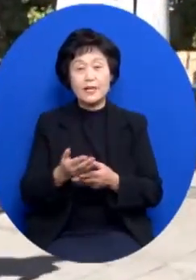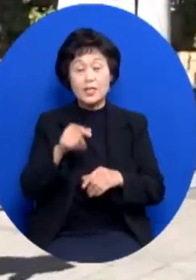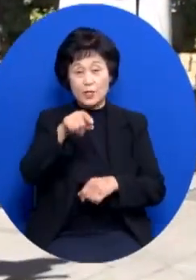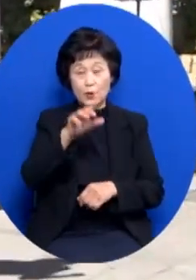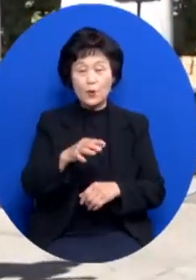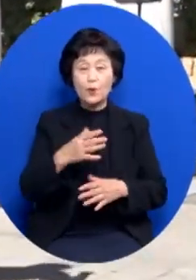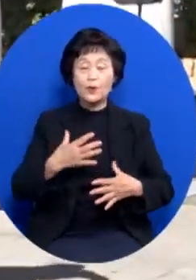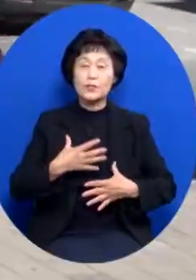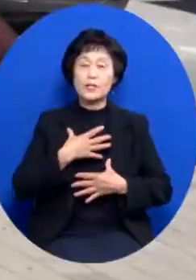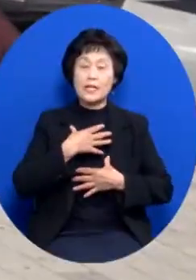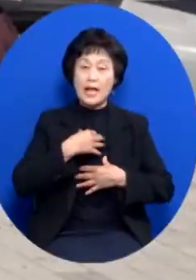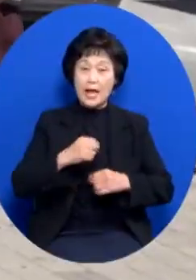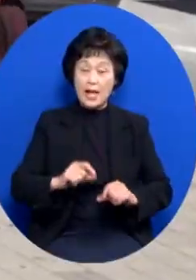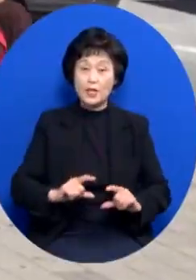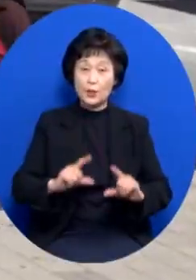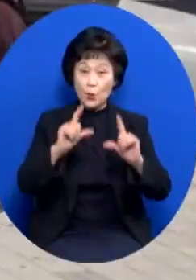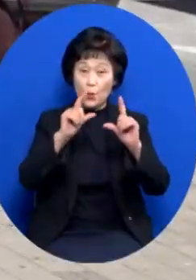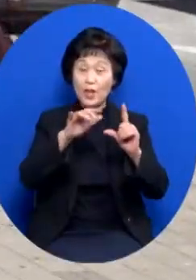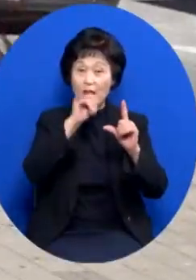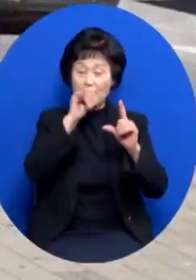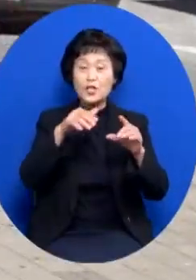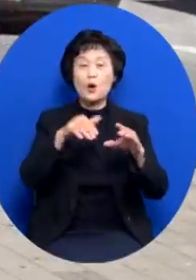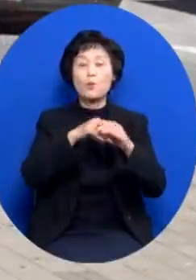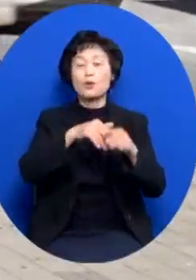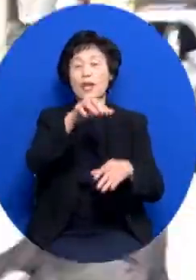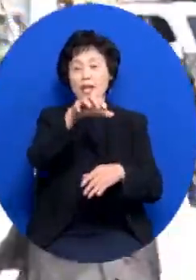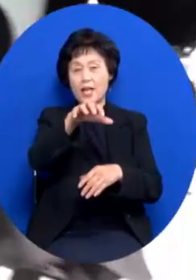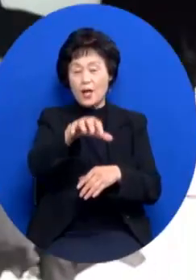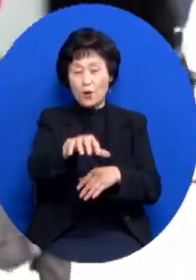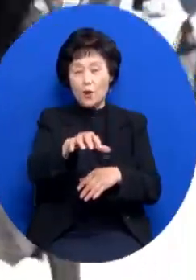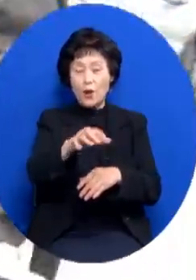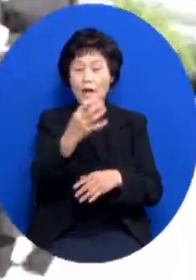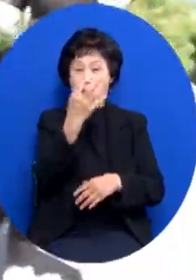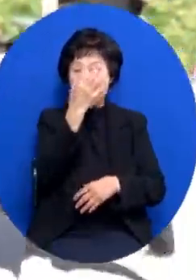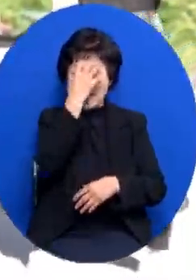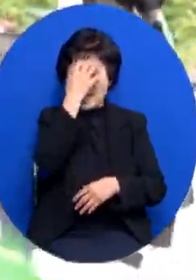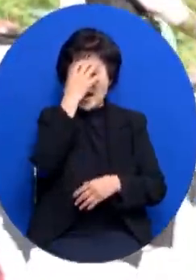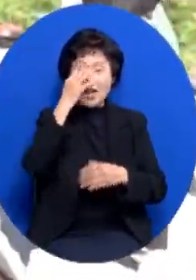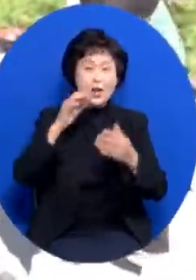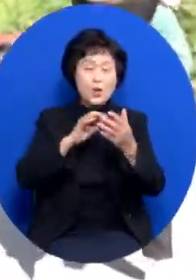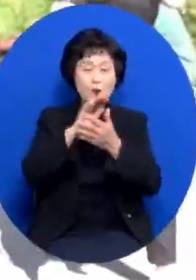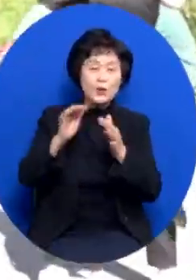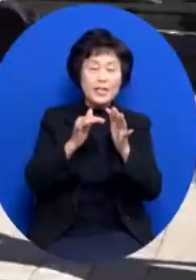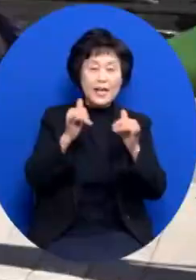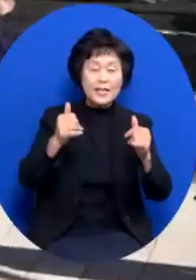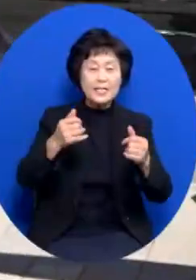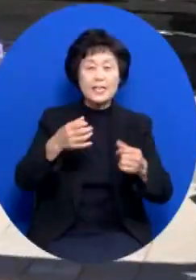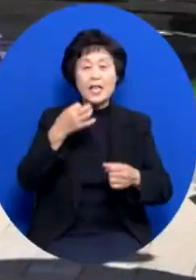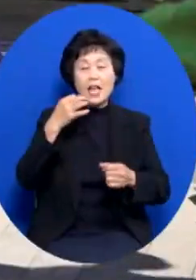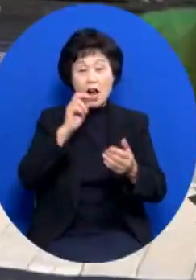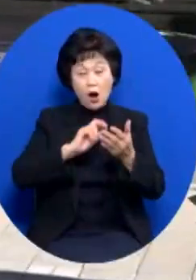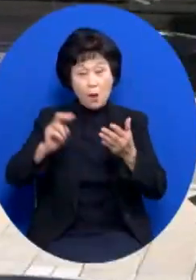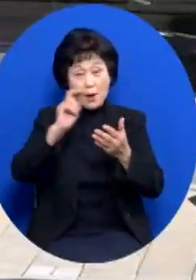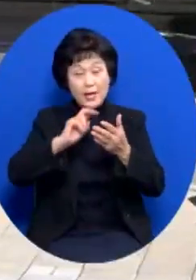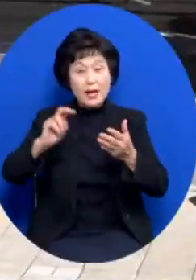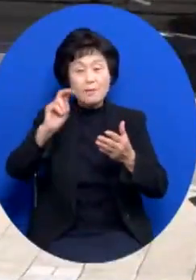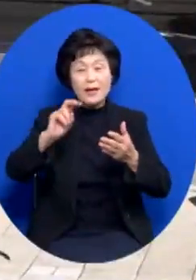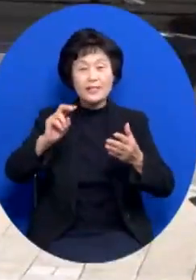이곳은 안동에 위치한 안동 문화의 광장입니다. 탈놀이단이 신나는 음악에 맞춰 군무를